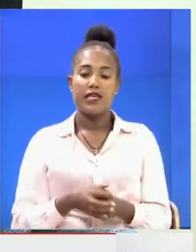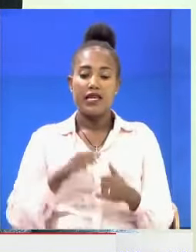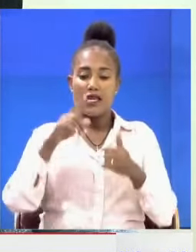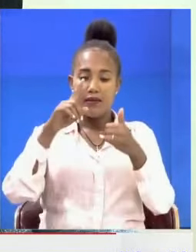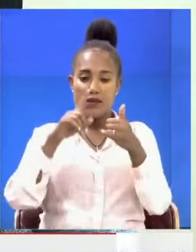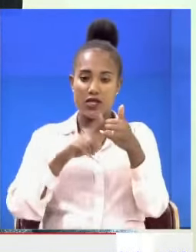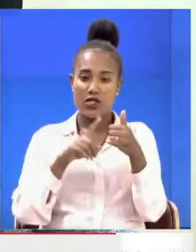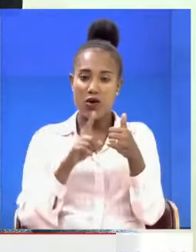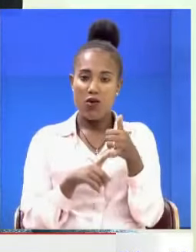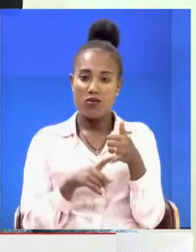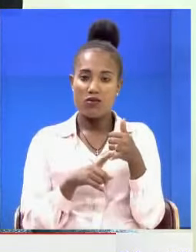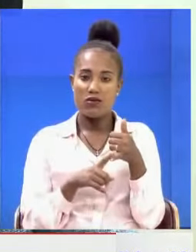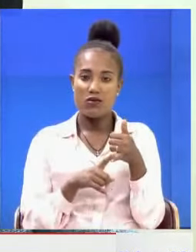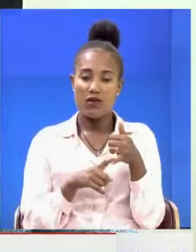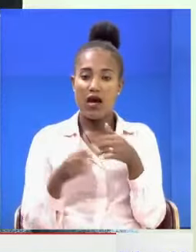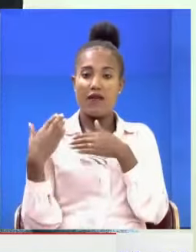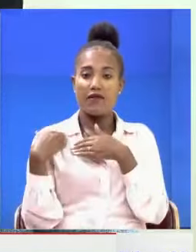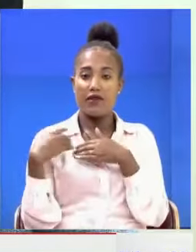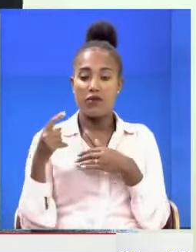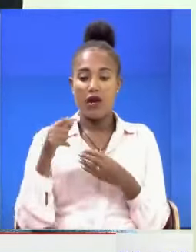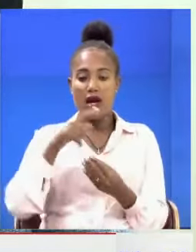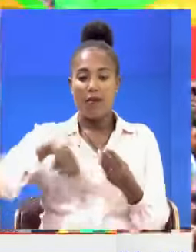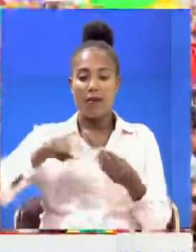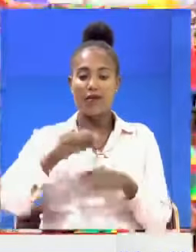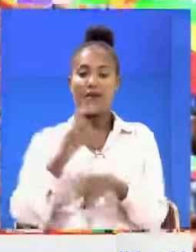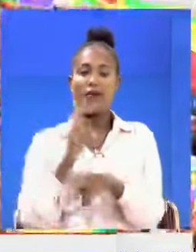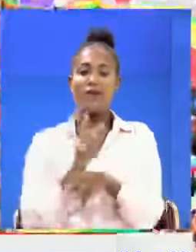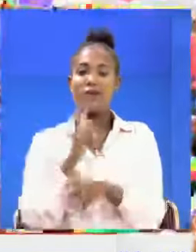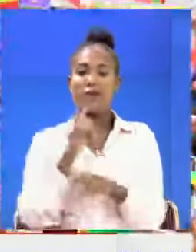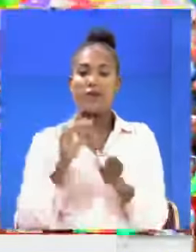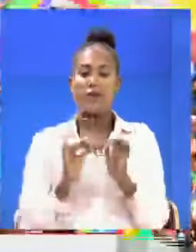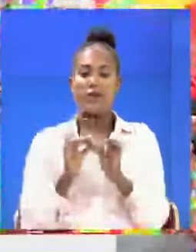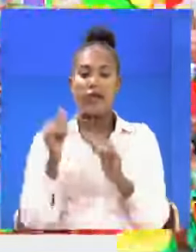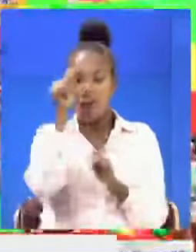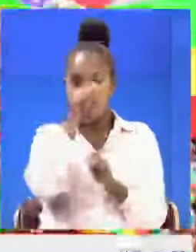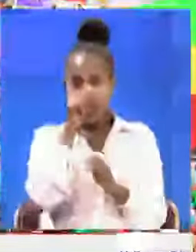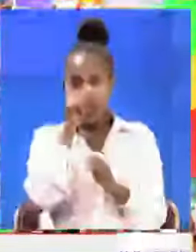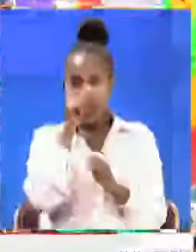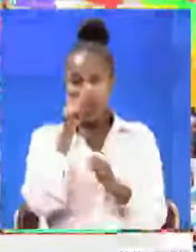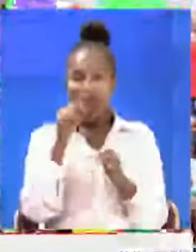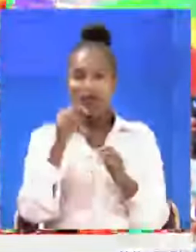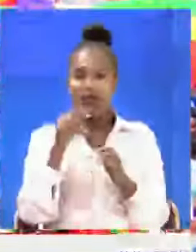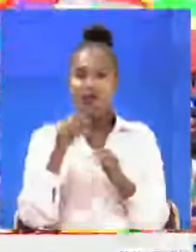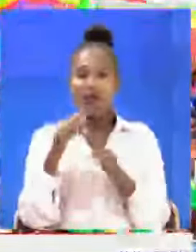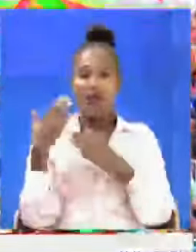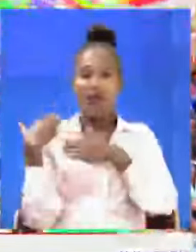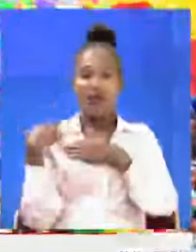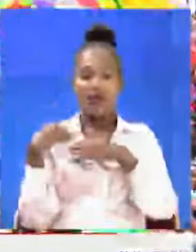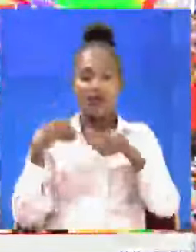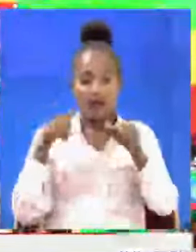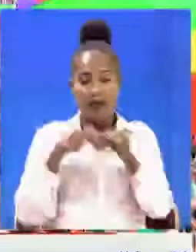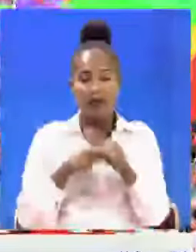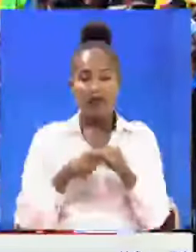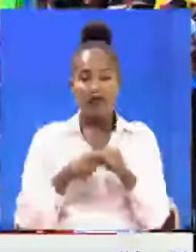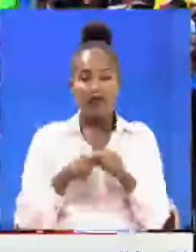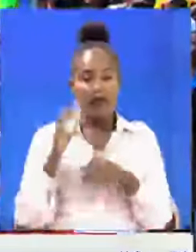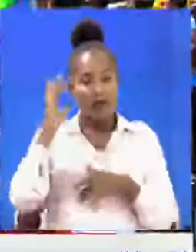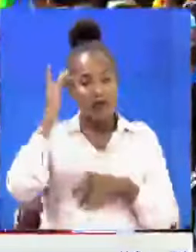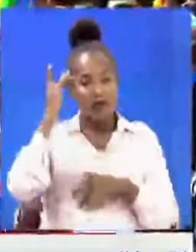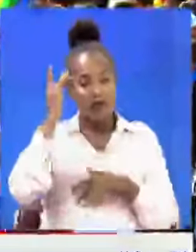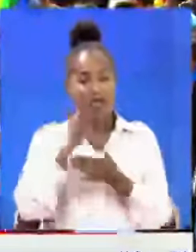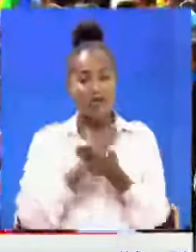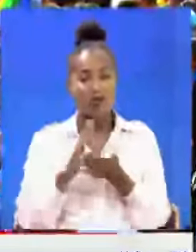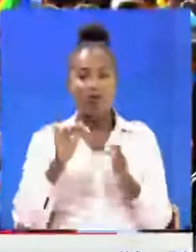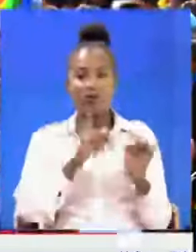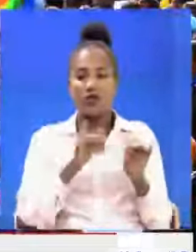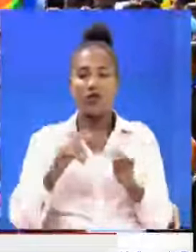የመጨረሻው ኃላፊነት የሚሆነው አካባቢውን መጠበቅ ነው። በቀጣይም ኢትዮጵያ እንደ መዥገር ላይዋ ላይ የተጣበቀባትን ነቀርሳ ለዘላለም ታስወግደው